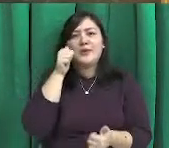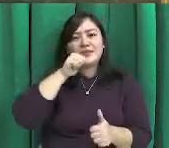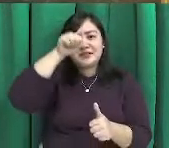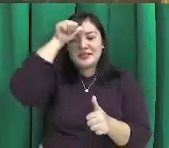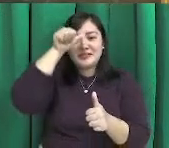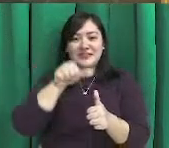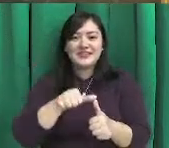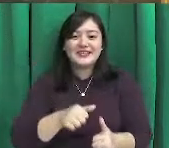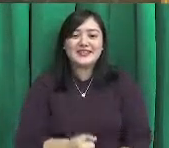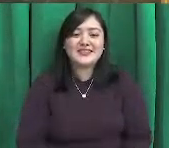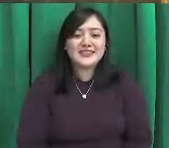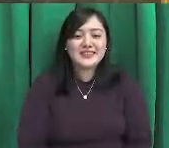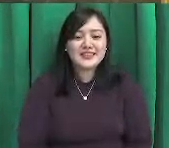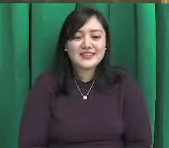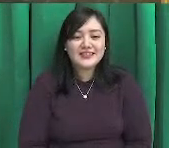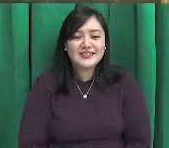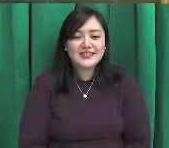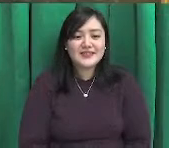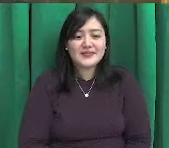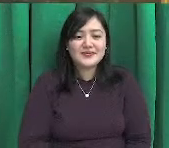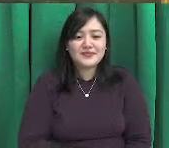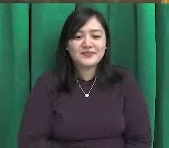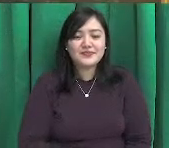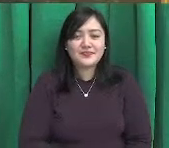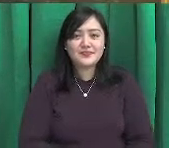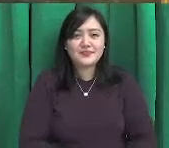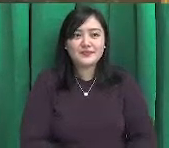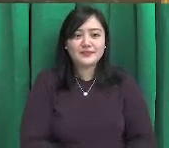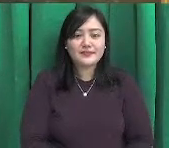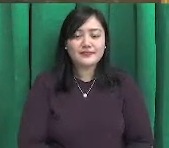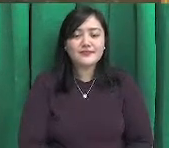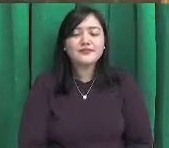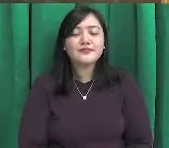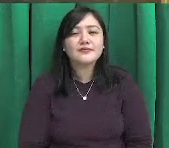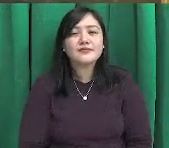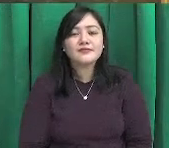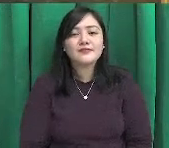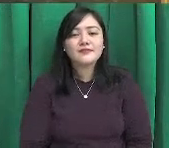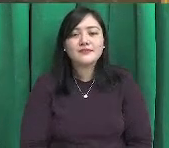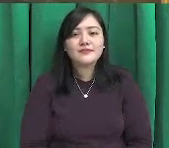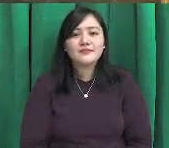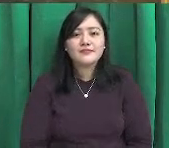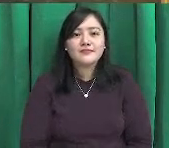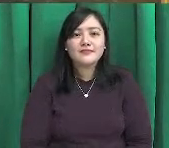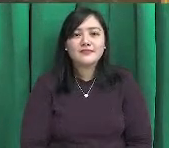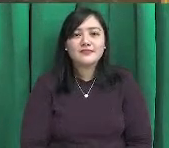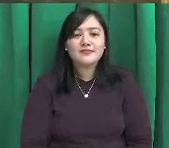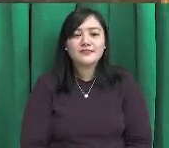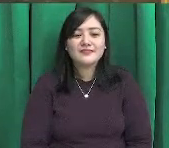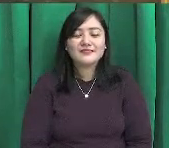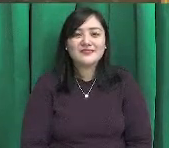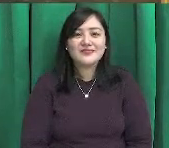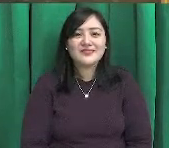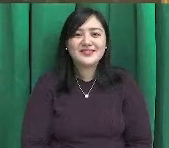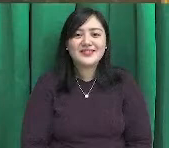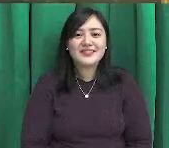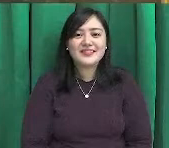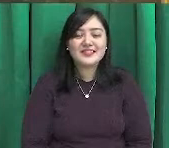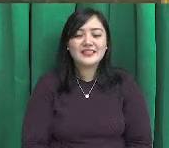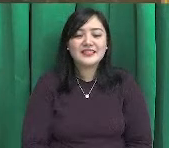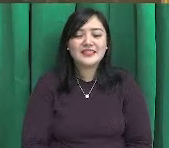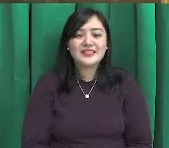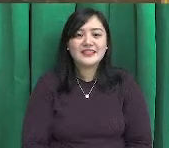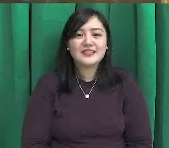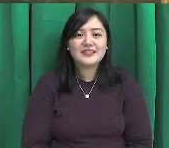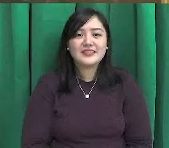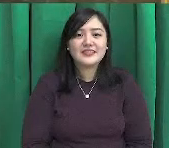Ito lamang po. Meron lamang ako akong babanggitin kasi alam kong lalampas na tayo sa oras. Lumampas na nga pala. Dito po sa